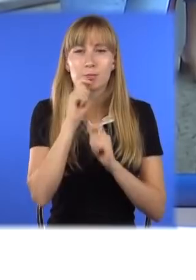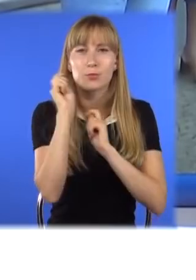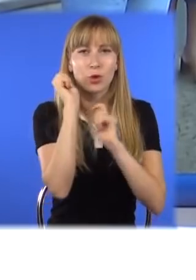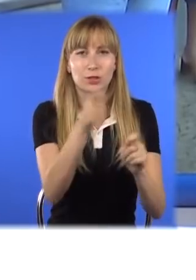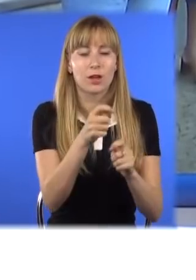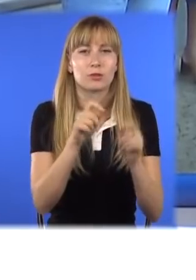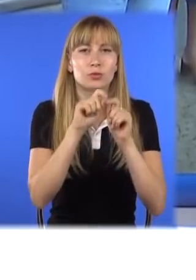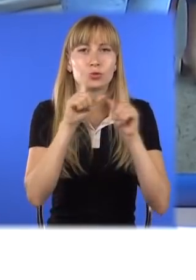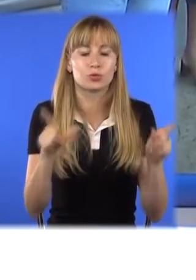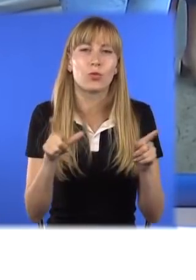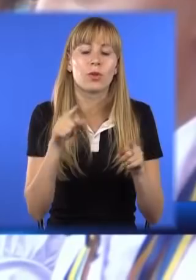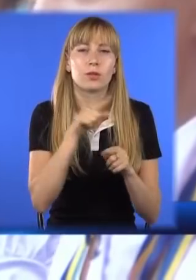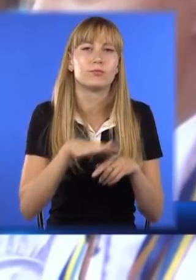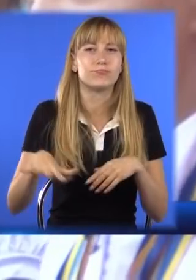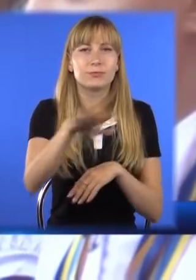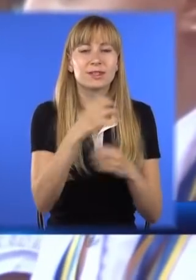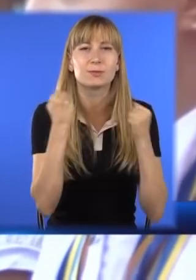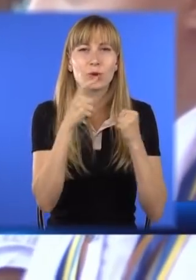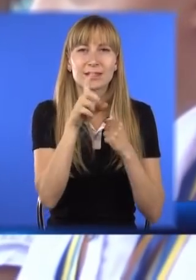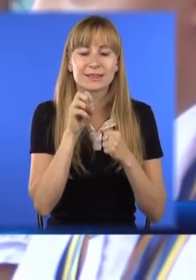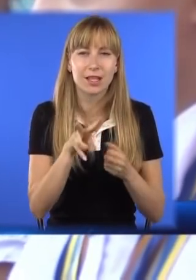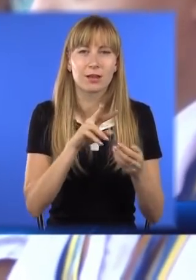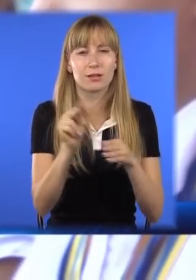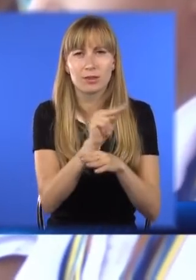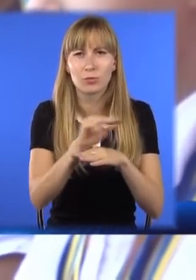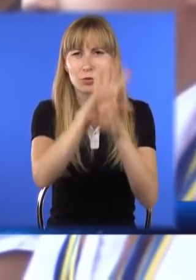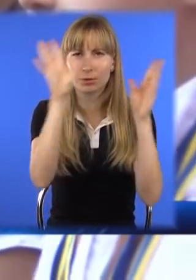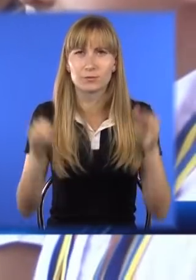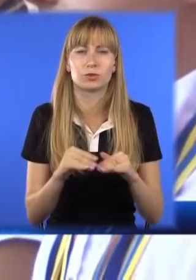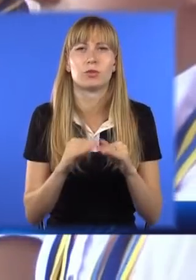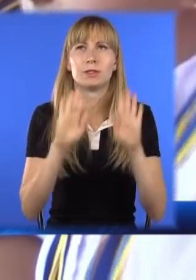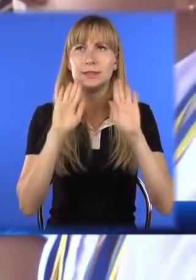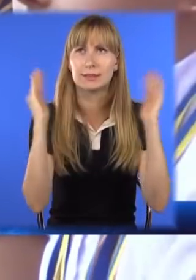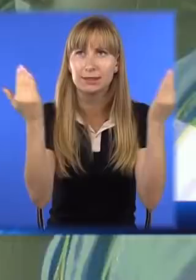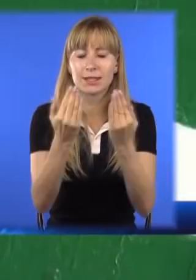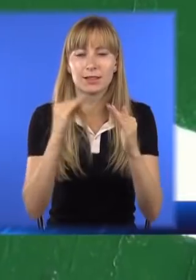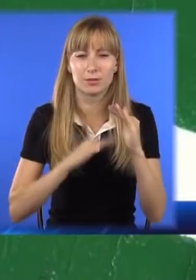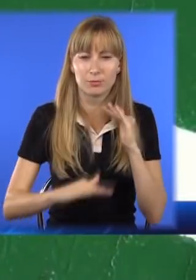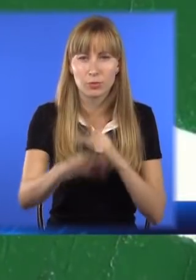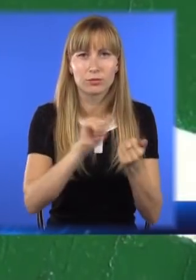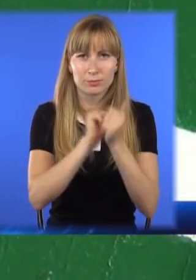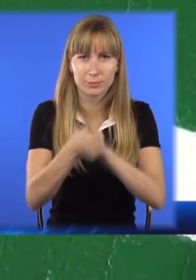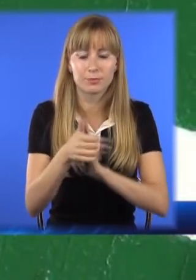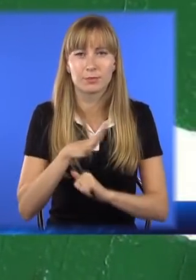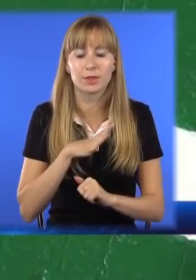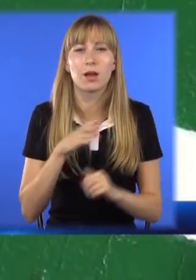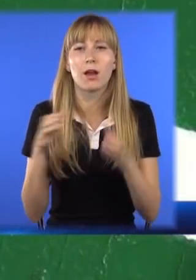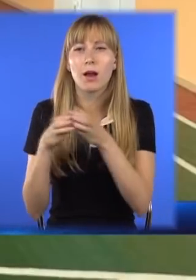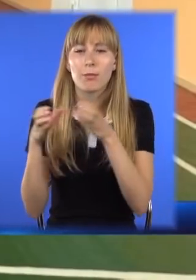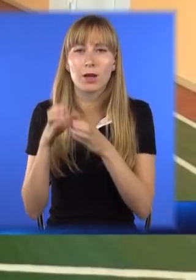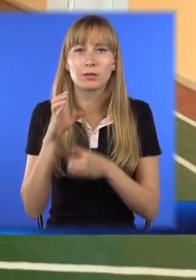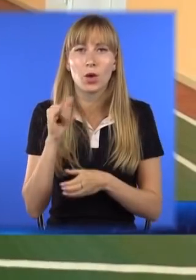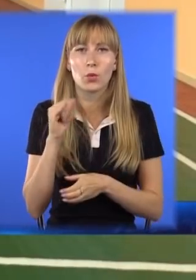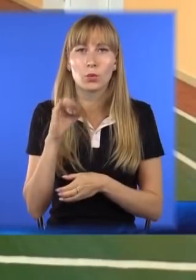залу, оновили стіни, замінили покриття підлоги. Все це завдяки команді Костянтина Усова, яка виділила кошти на капітальний